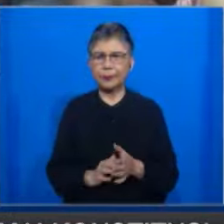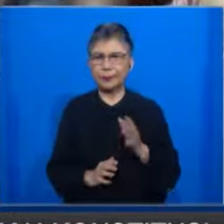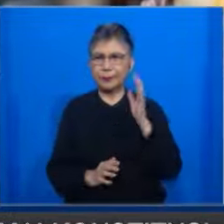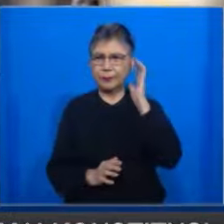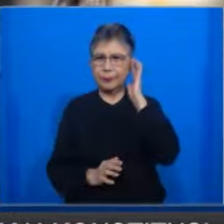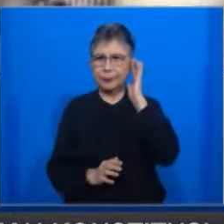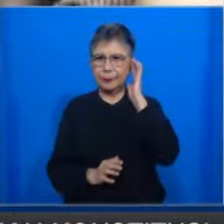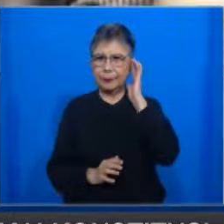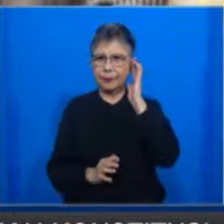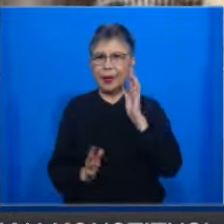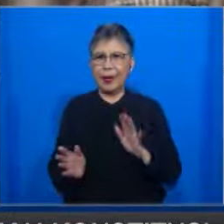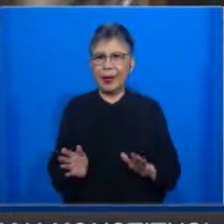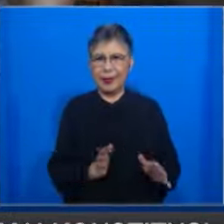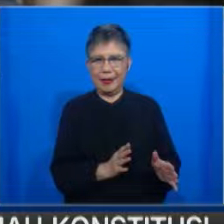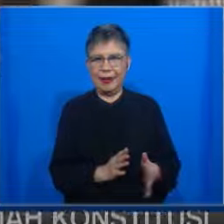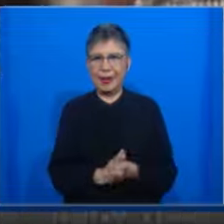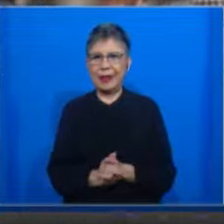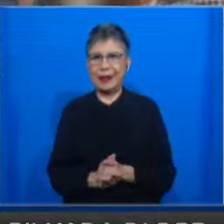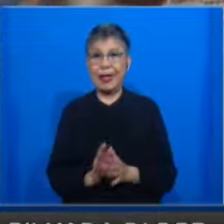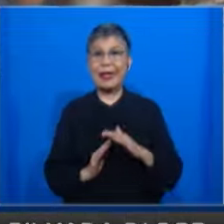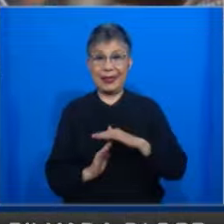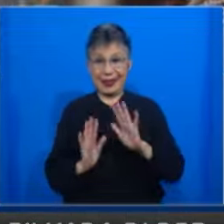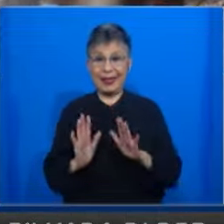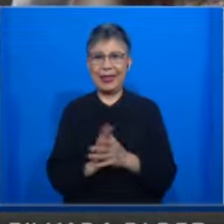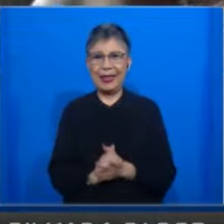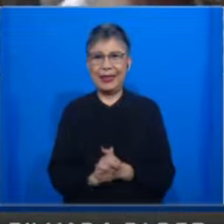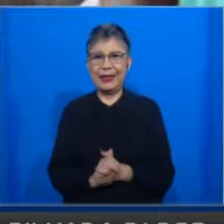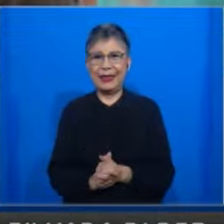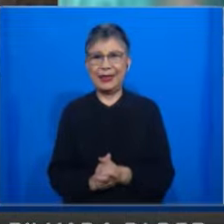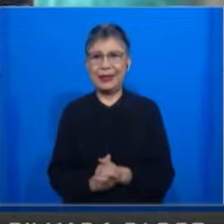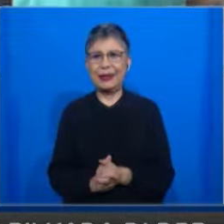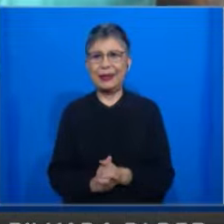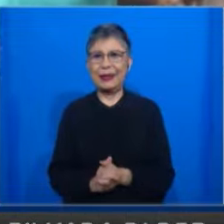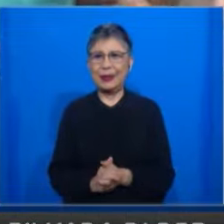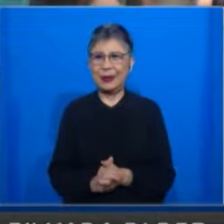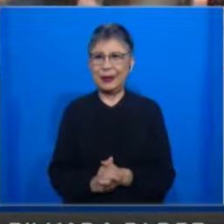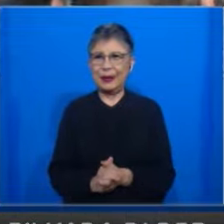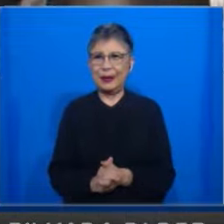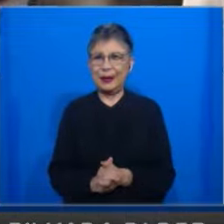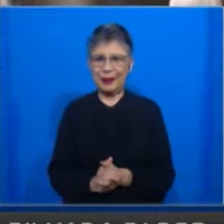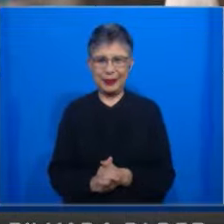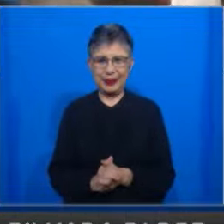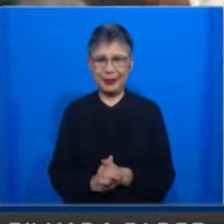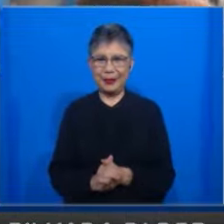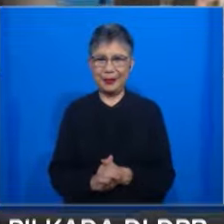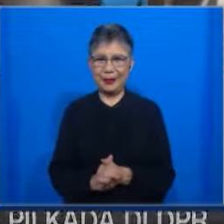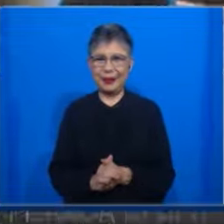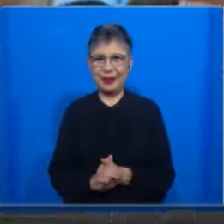kembali menginformasikan kepada Anda terkait dengan update terbaru dari kepastian pemerintah saat ini depan gedung DPR RI. Dan sementara kita akan melihat